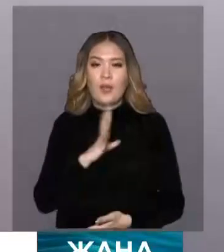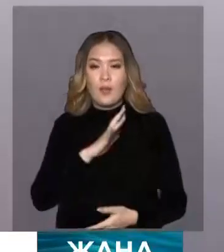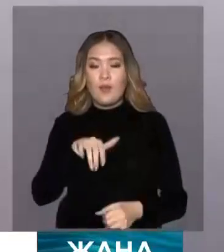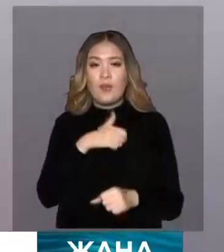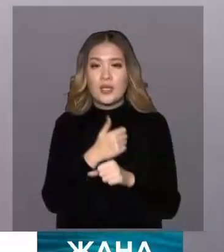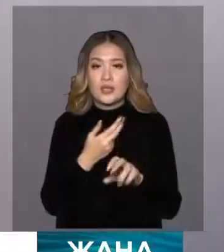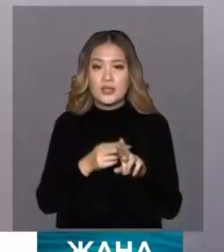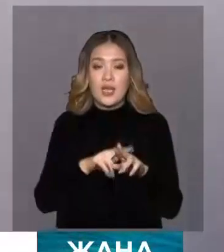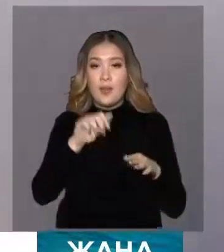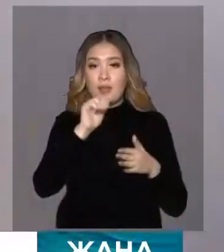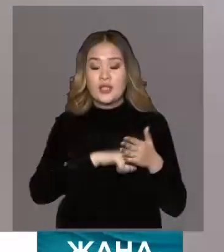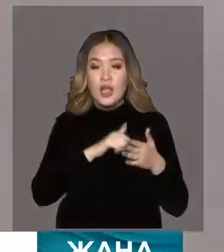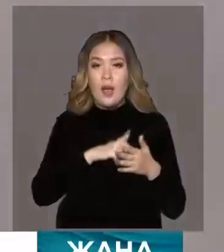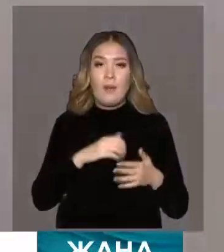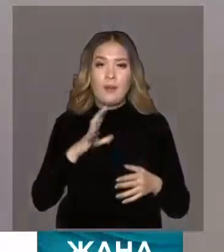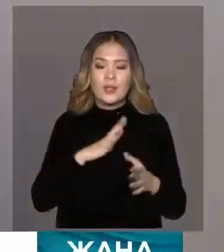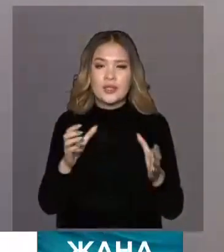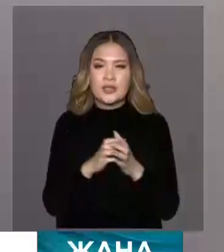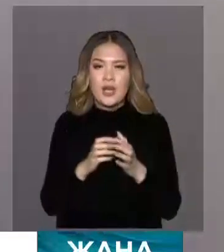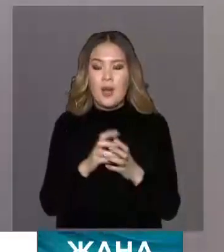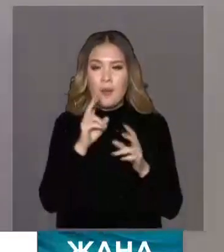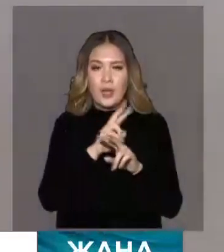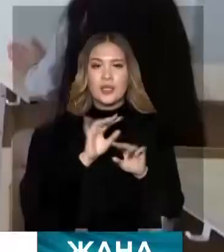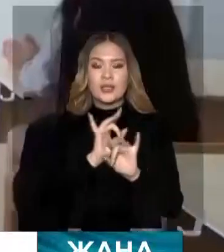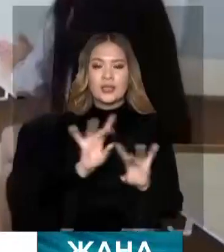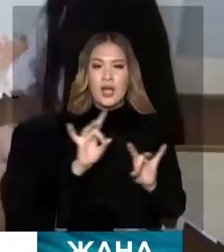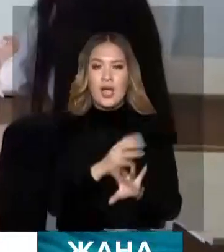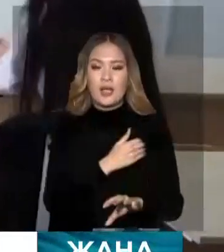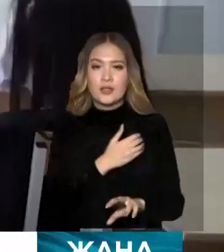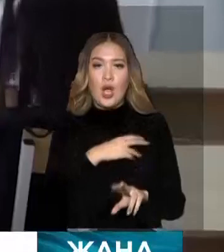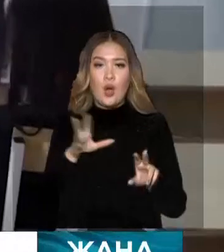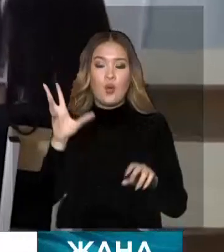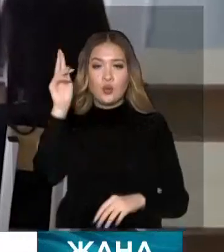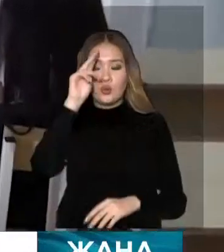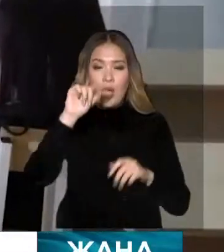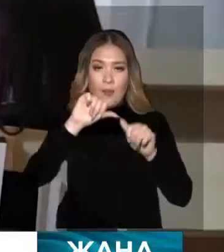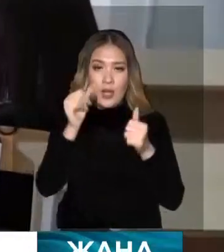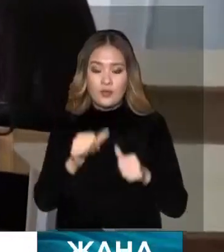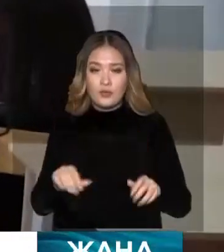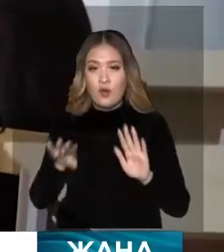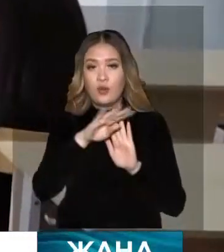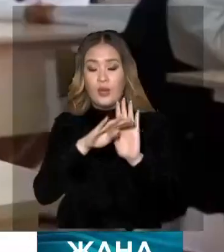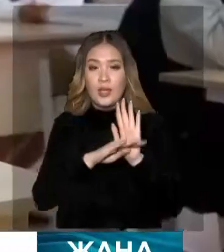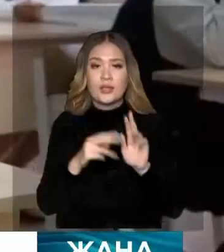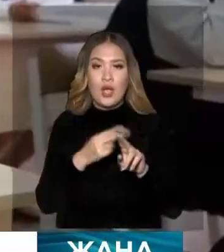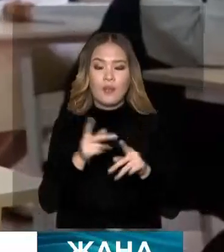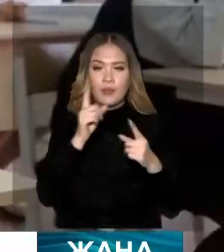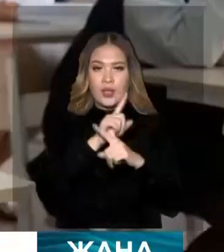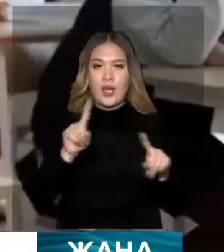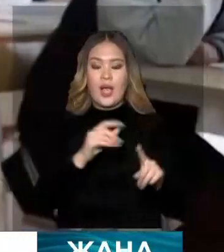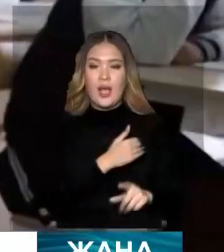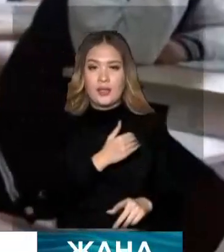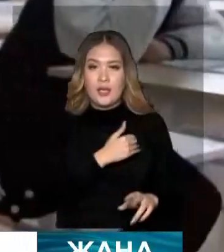себеп балалармен бір толқында болып, білімді олардың тілінде беру, әрі сабақтың платформасында өзгеше қылып өткізу